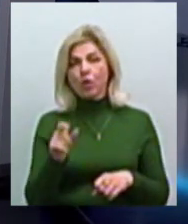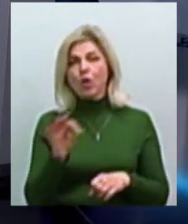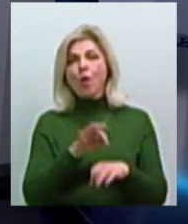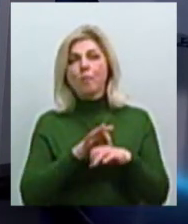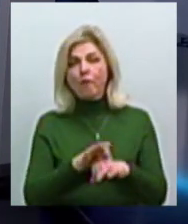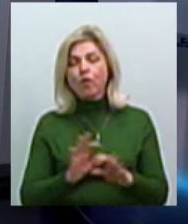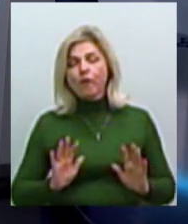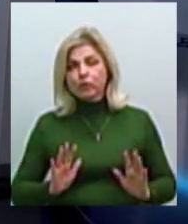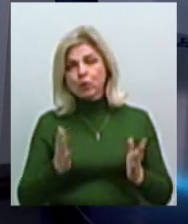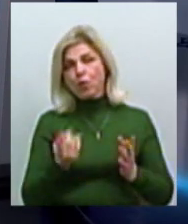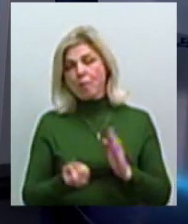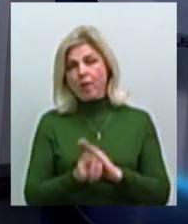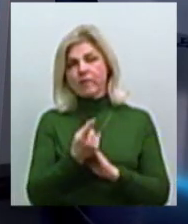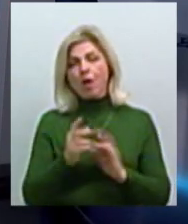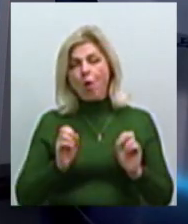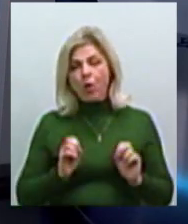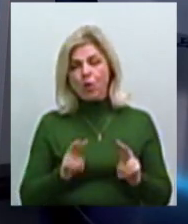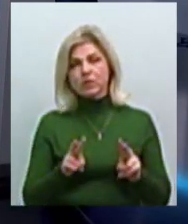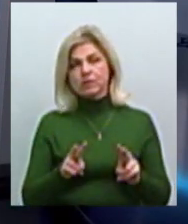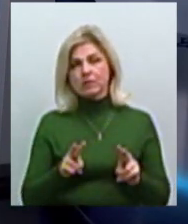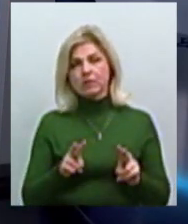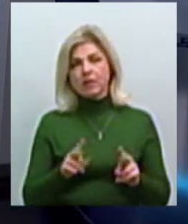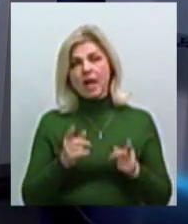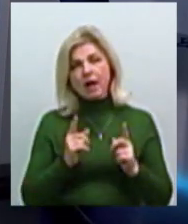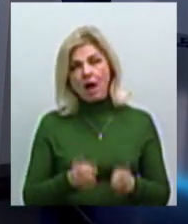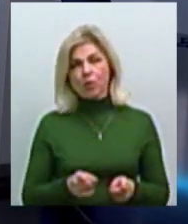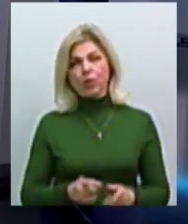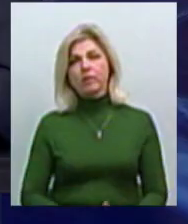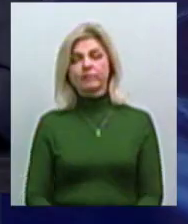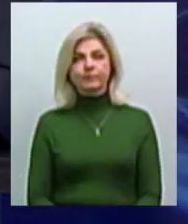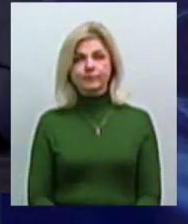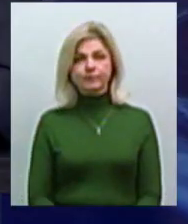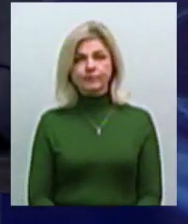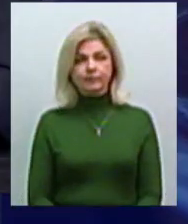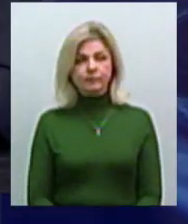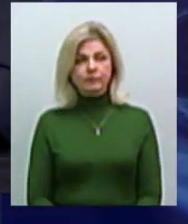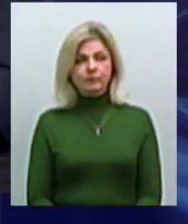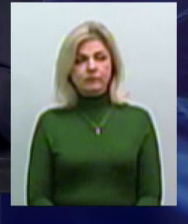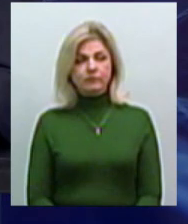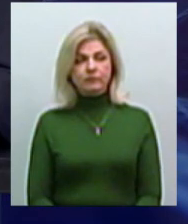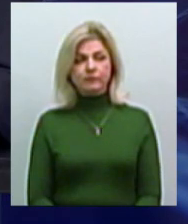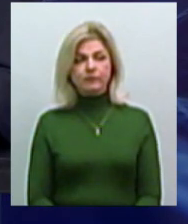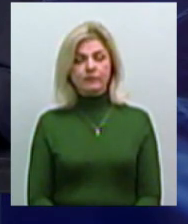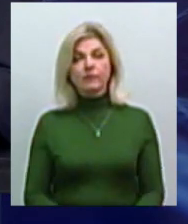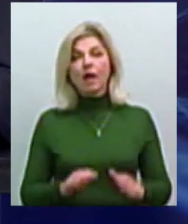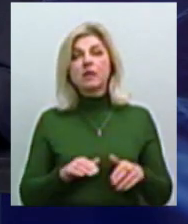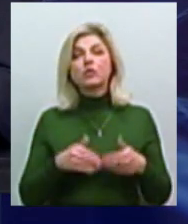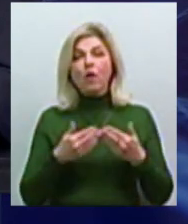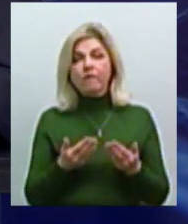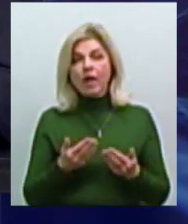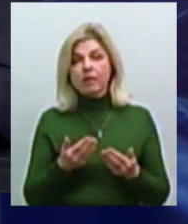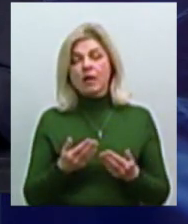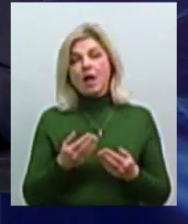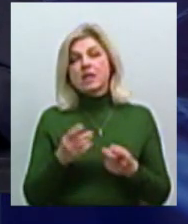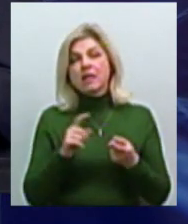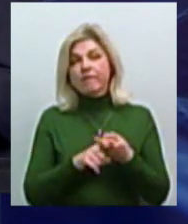в разі виникнення загрози потенційної або реальної? Ну, поради зависять від тої ситуації, яка